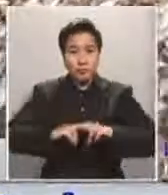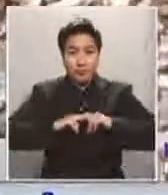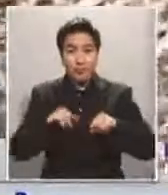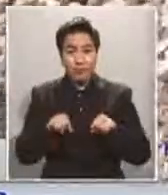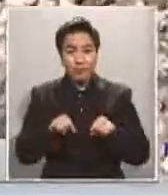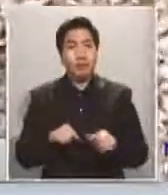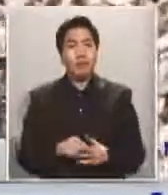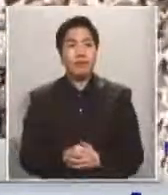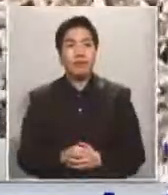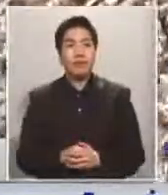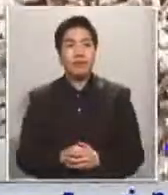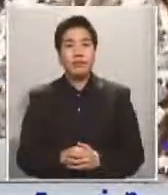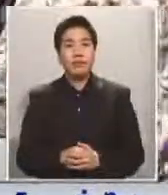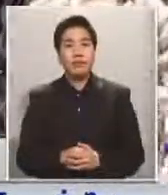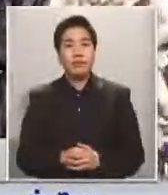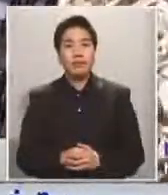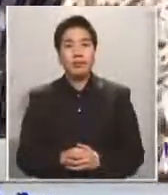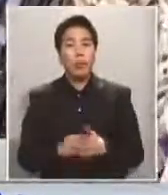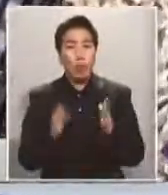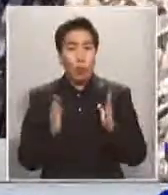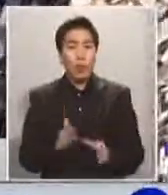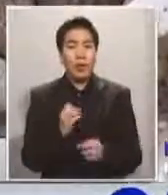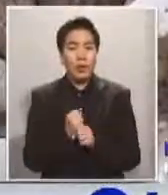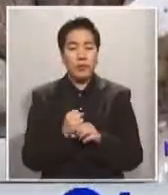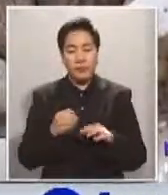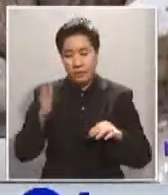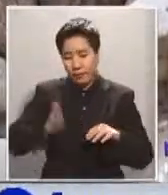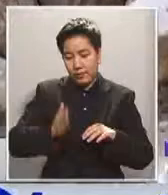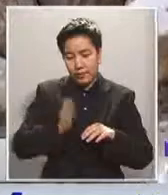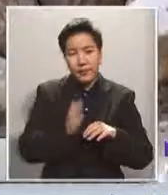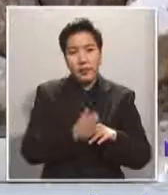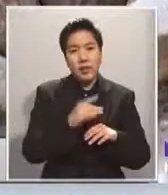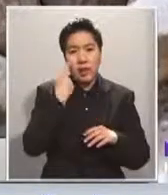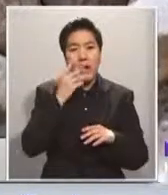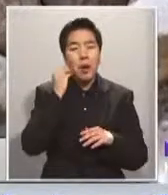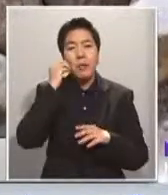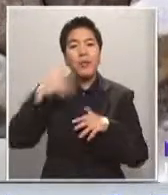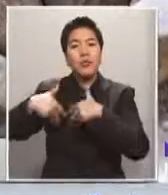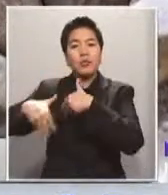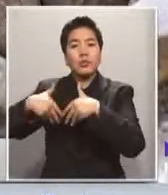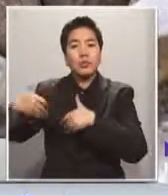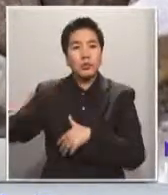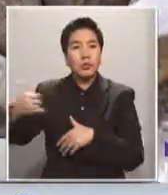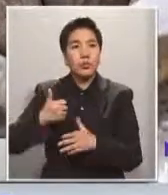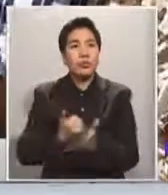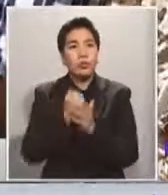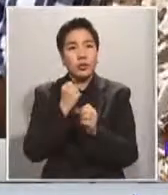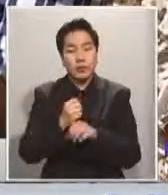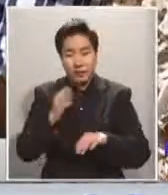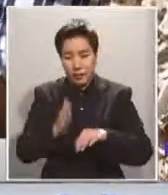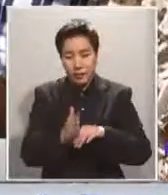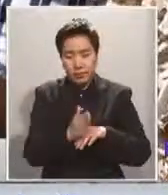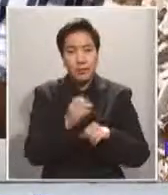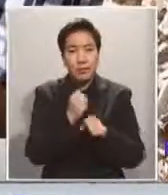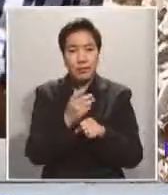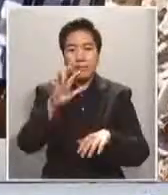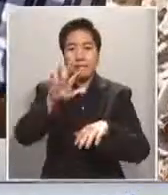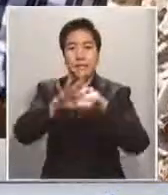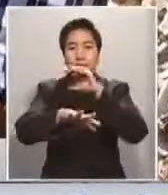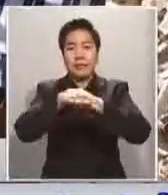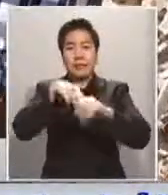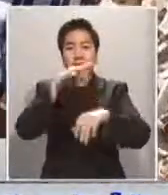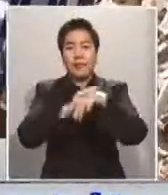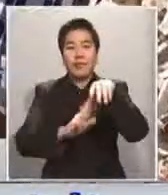อ๋อเนี่ย ครับ คนสับนี่ก็คือใครสับฮะ ชาวบ้าน อ๋อ มันแฮนด์เมดครับมันแฮนด์เมด มัดแฮน